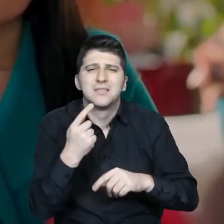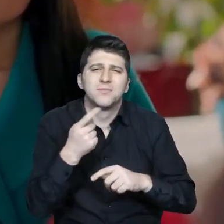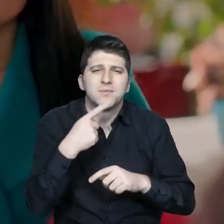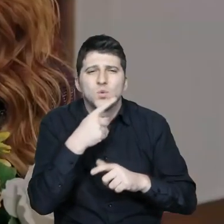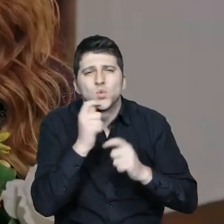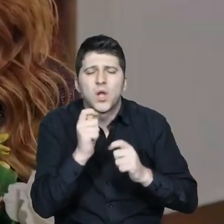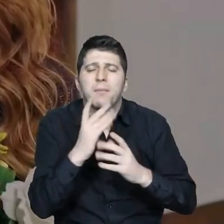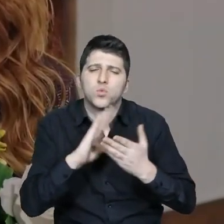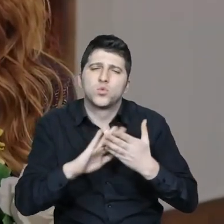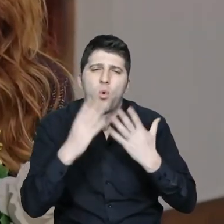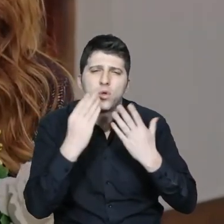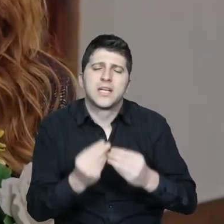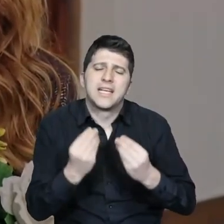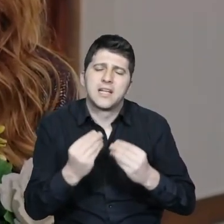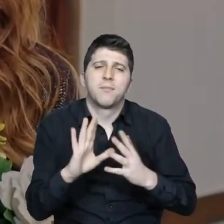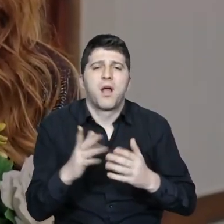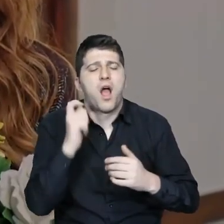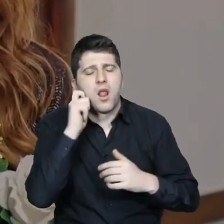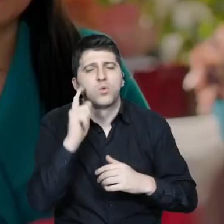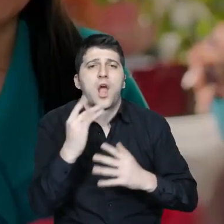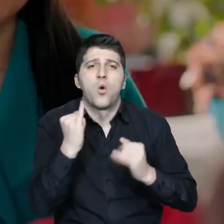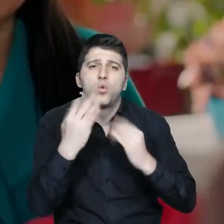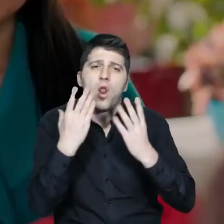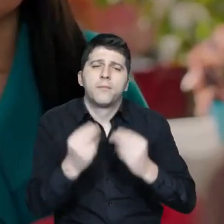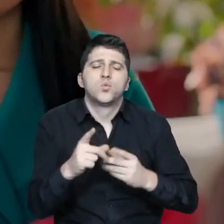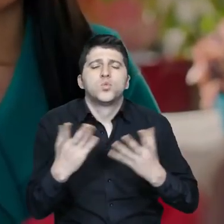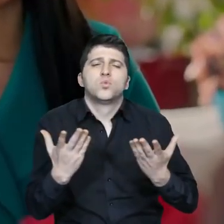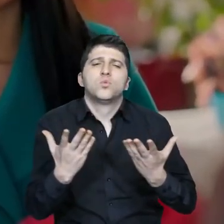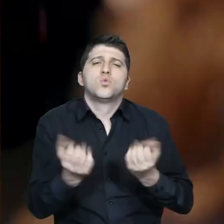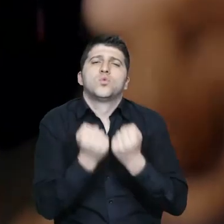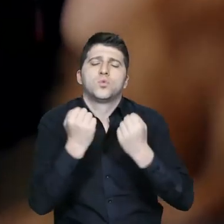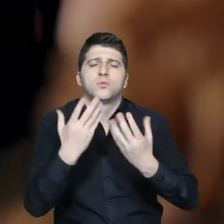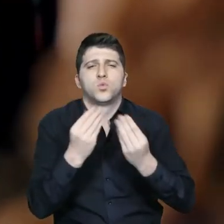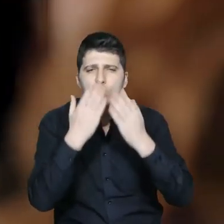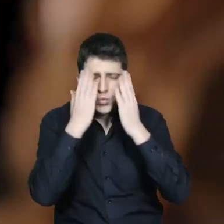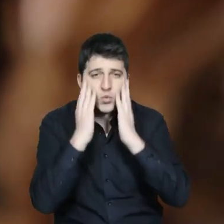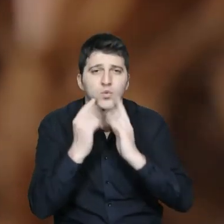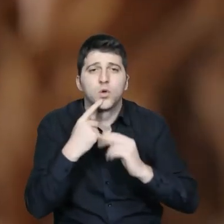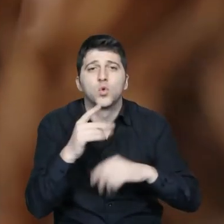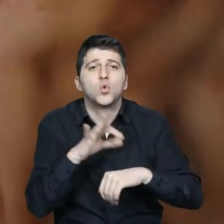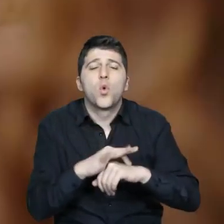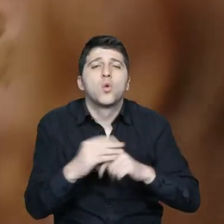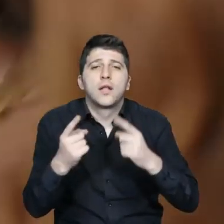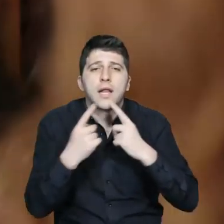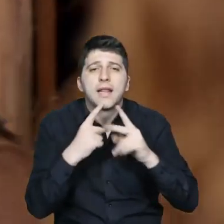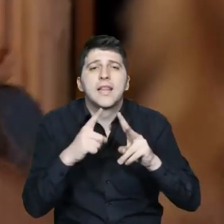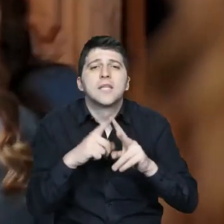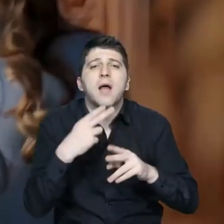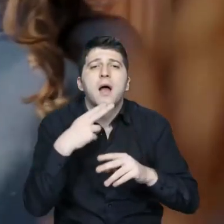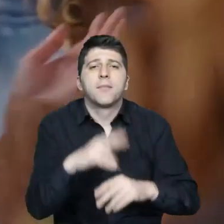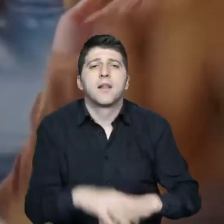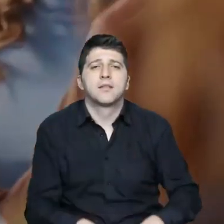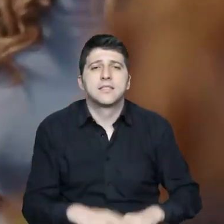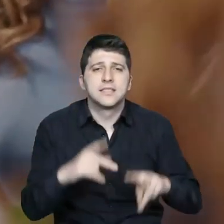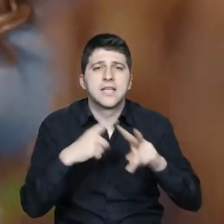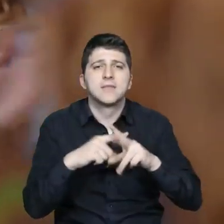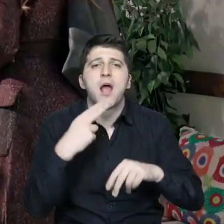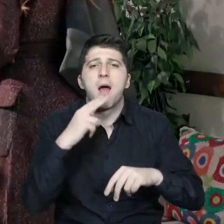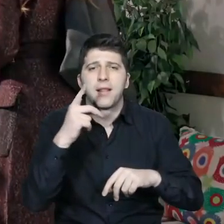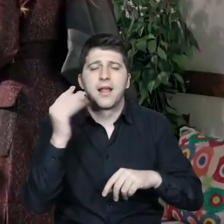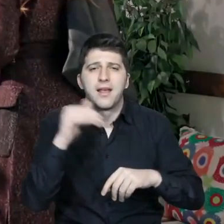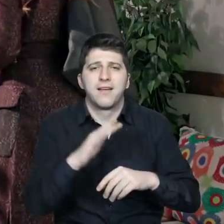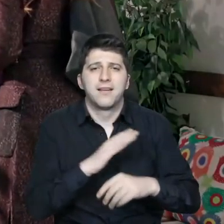düzelecek ama iyileşecek. Allah muhafaza, daha da kötüsü olabilirmiş. Buna da şükür diyeceğiz artık. Doktor dedi ki... Nazmiye abla. Kezban ablalar da